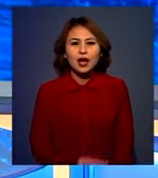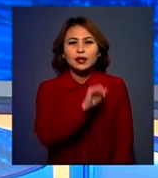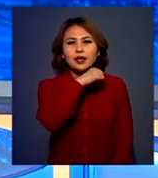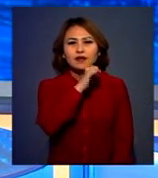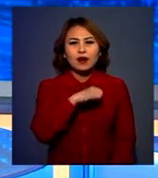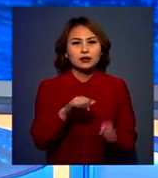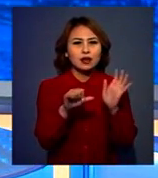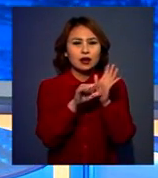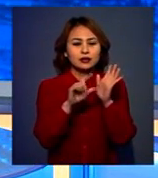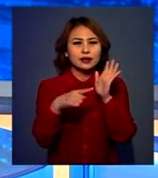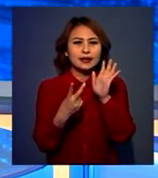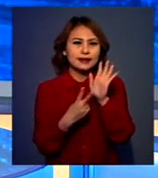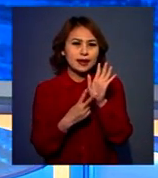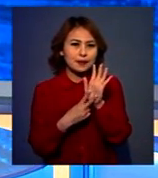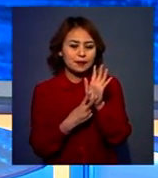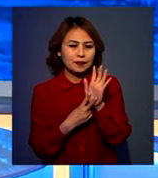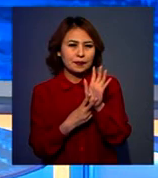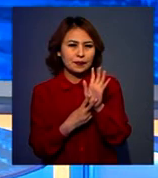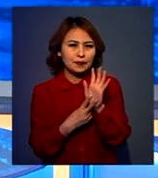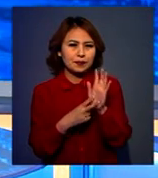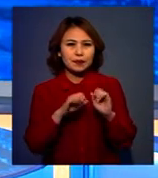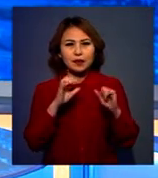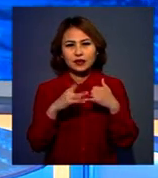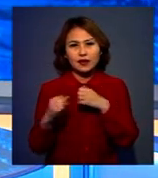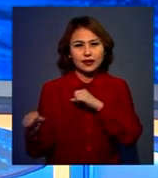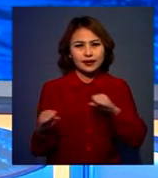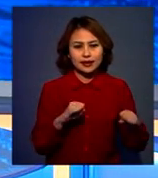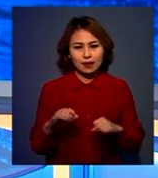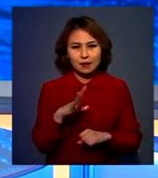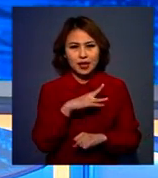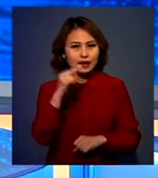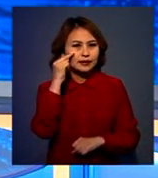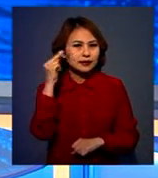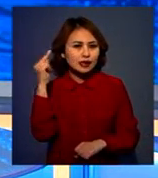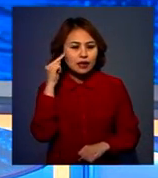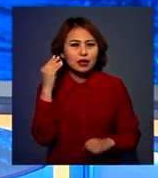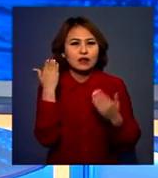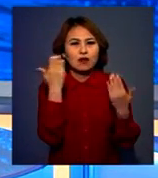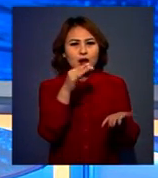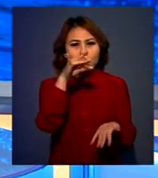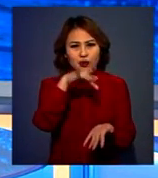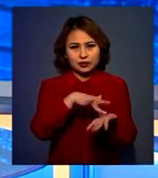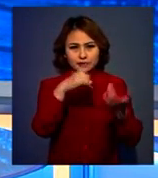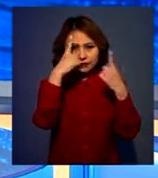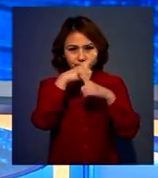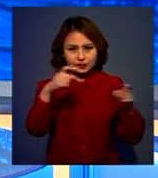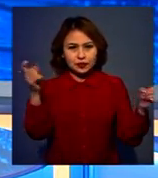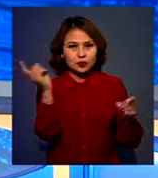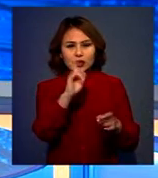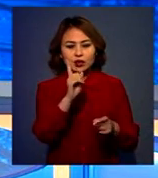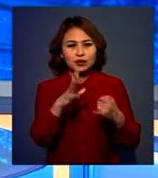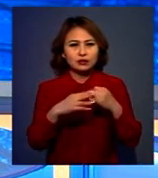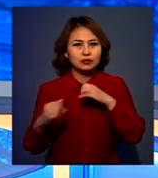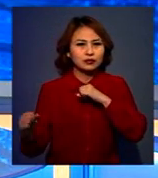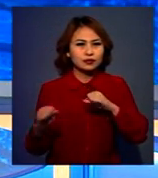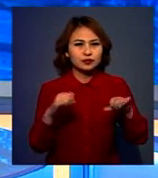Тайваньда 6-7 магнитудалы жойқын жер сілкінісі тіркелді. Қытай сейсмологиялық орталығының хабарлауынша жер дүмпуінің